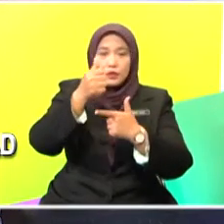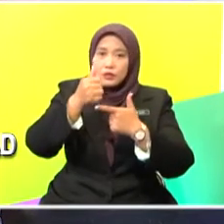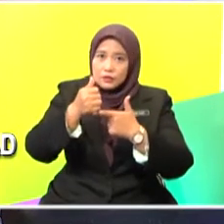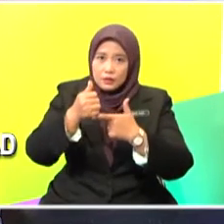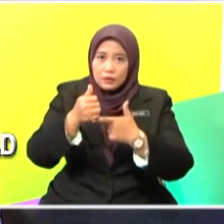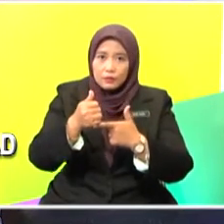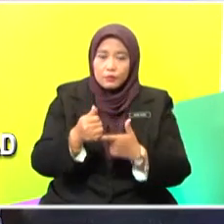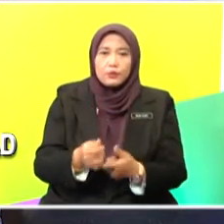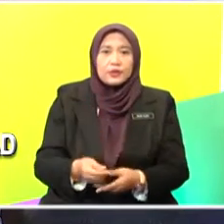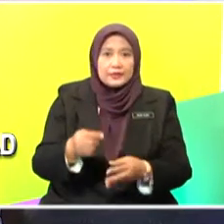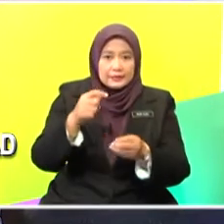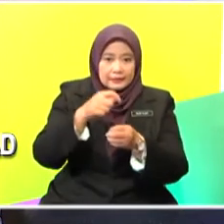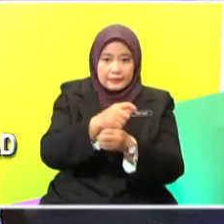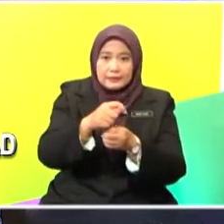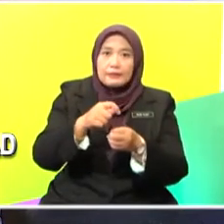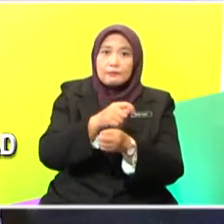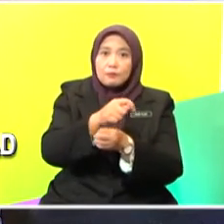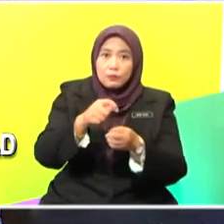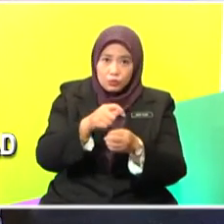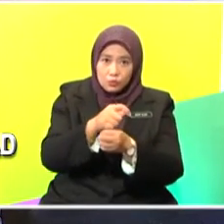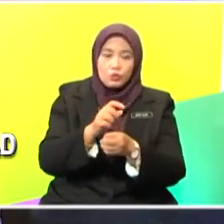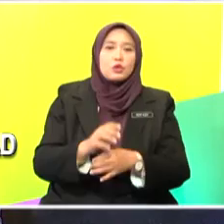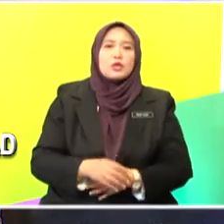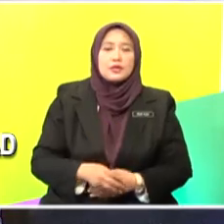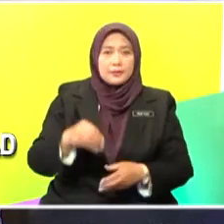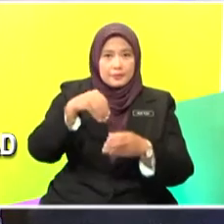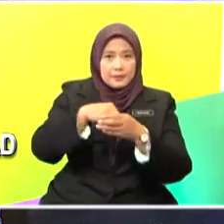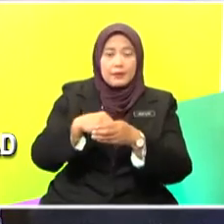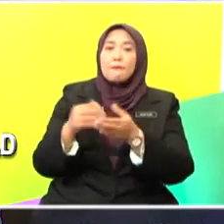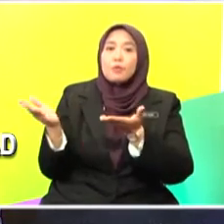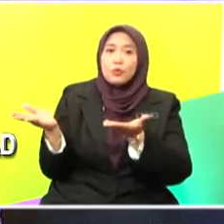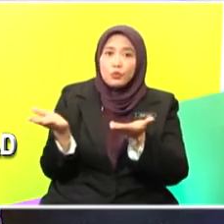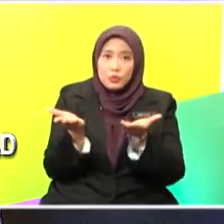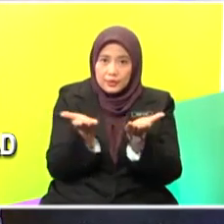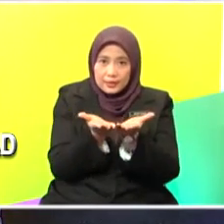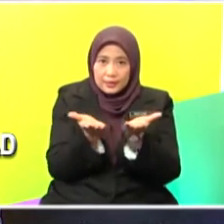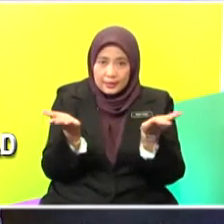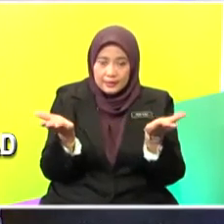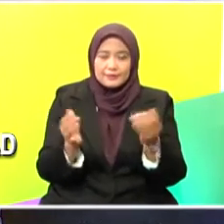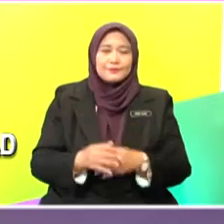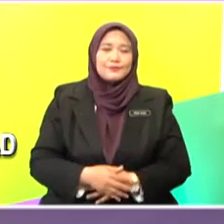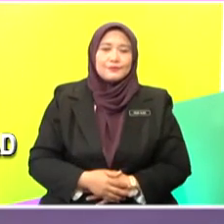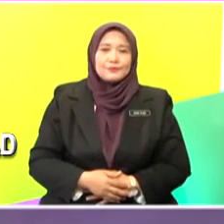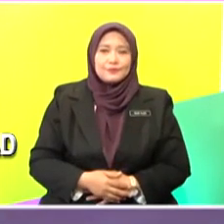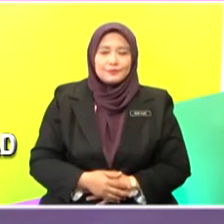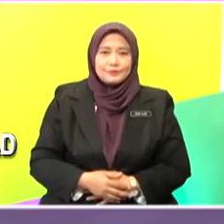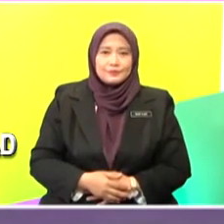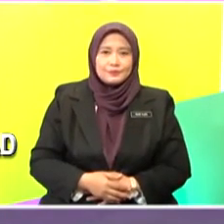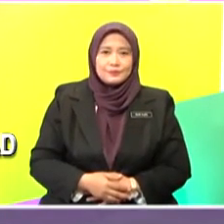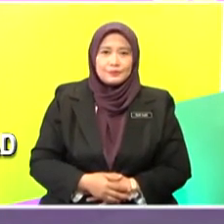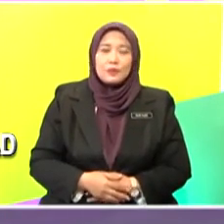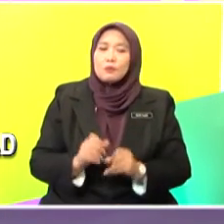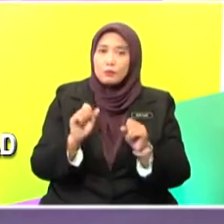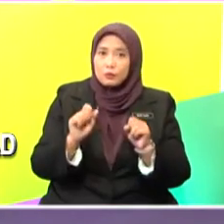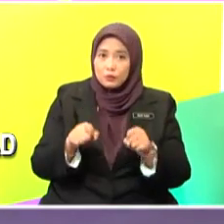nanti bersepah-sepah kan. Betul. Kita kena jaga kebersihan. Okey. Okey, jadi tanya dekat ibu atau ayah